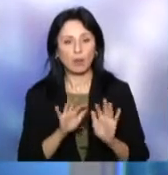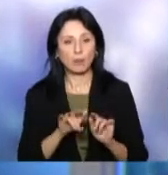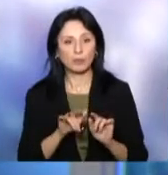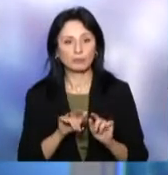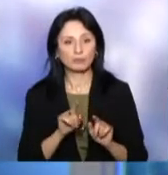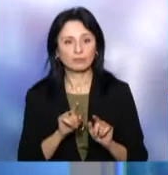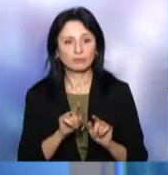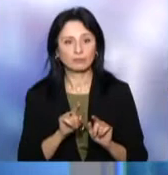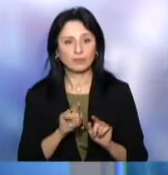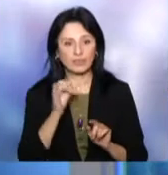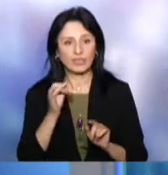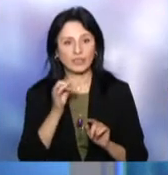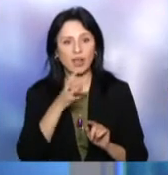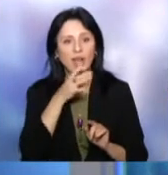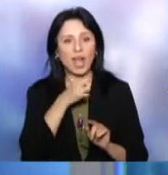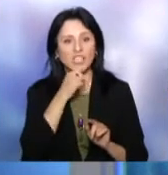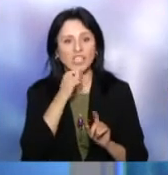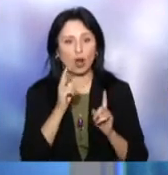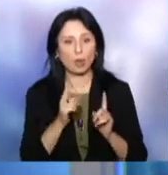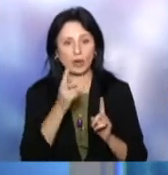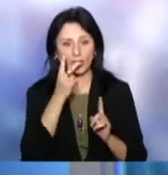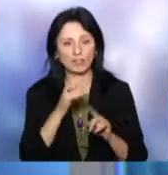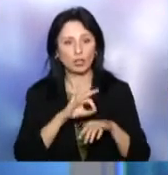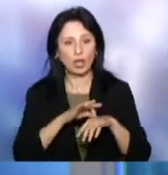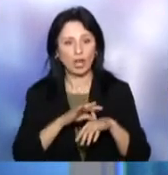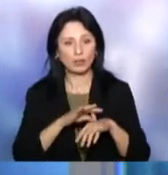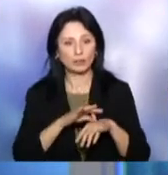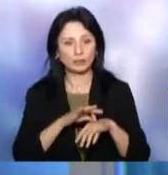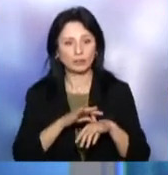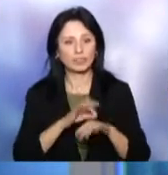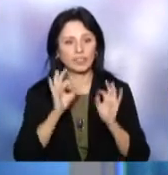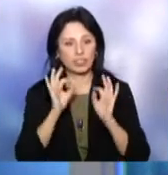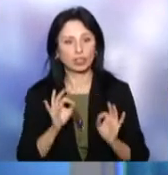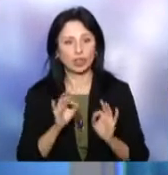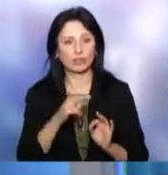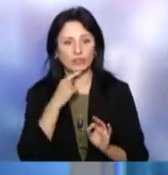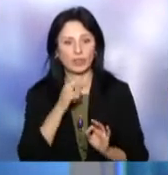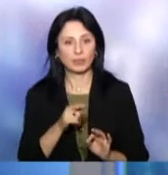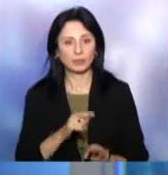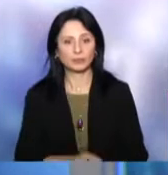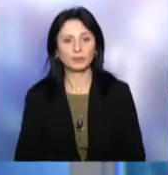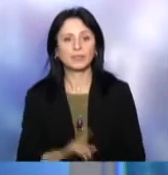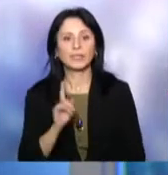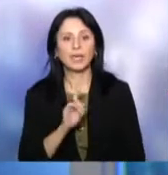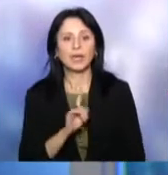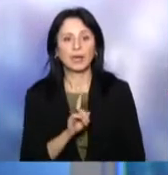არის საინტერესო ასაკობრივ წრილში დავინახოთ კანი. და მოდით სწორედ ასე ვთქვათ, რა